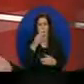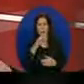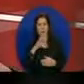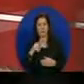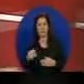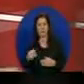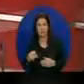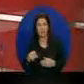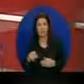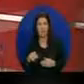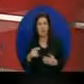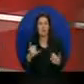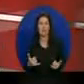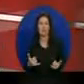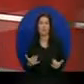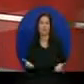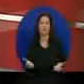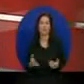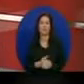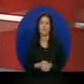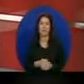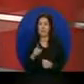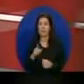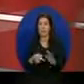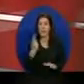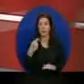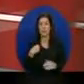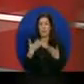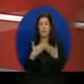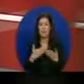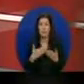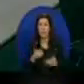בעקבות הוצאת כלובי הדגים. אז הנה, אתה יודע מה? פעם ראשונה שאני מתפלל שלא ירד